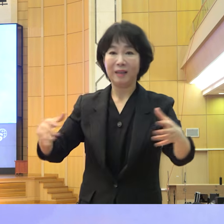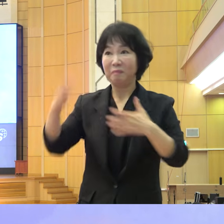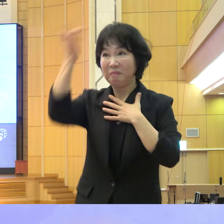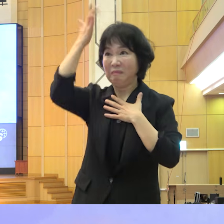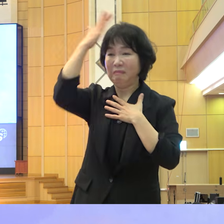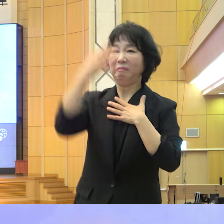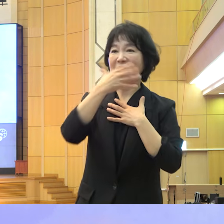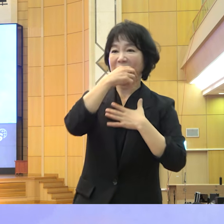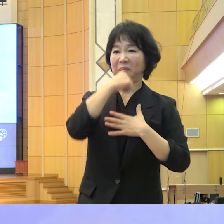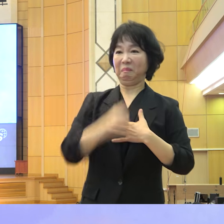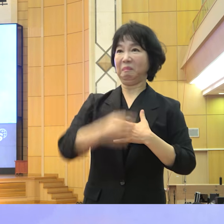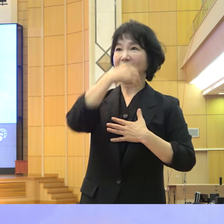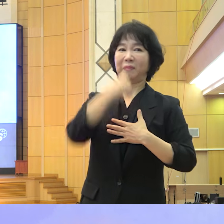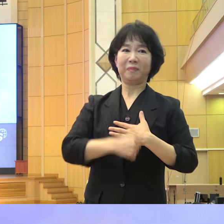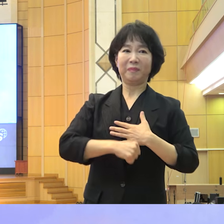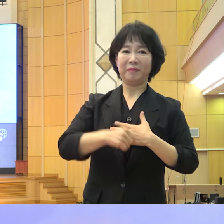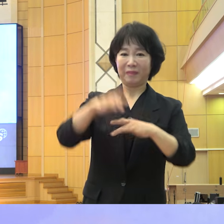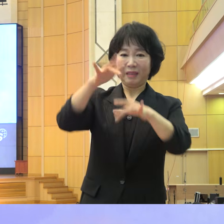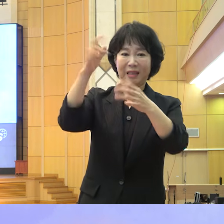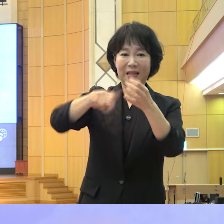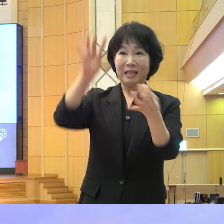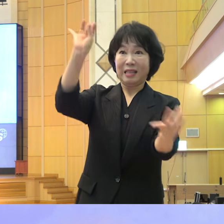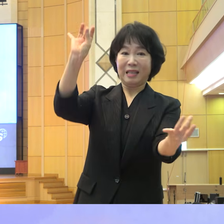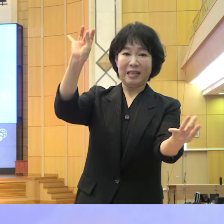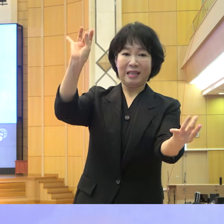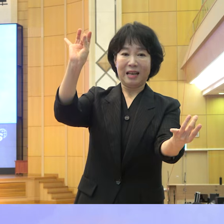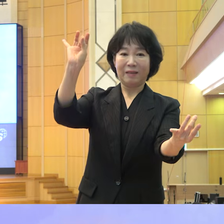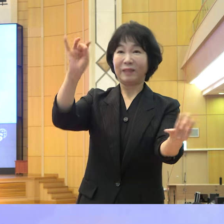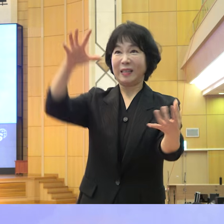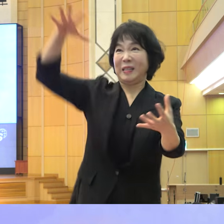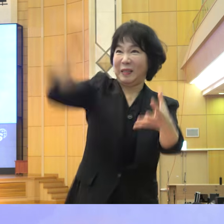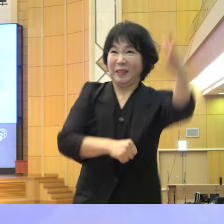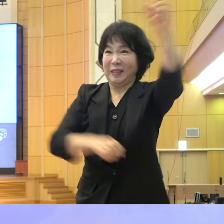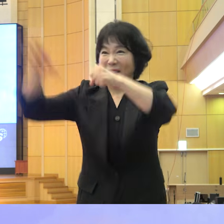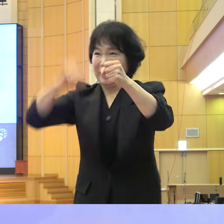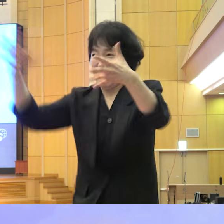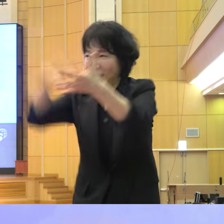거, 수염 난 거, 여기 있는 거 다 뜯어버려.